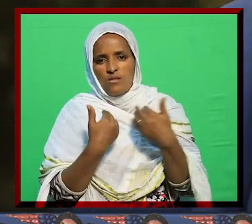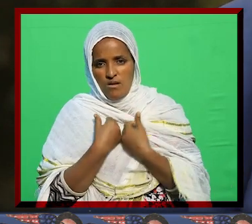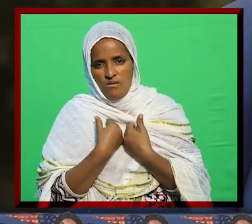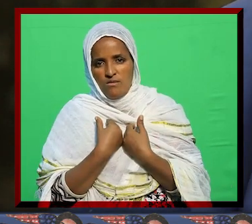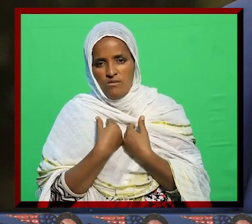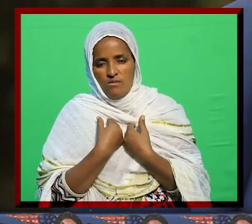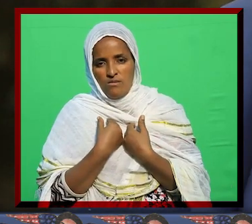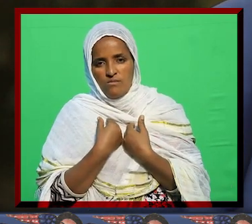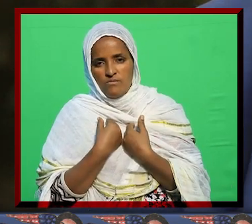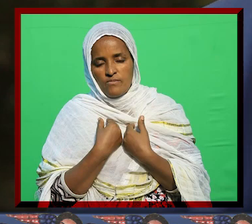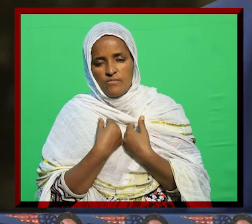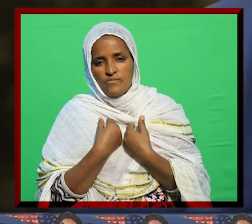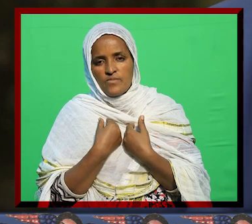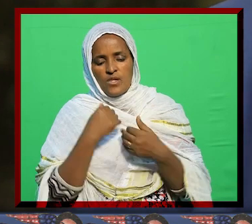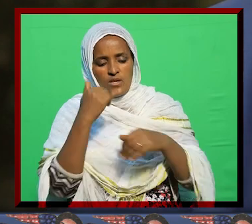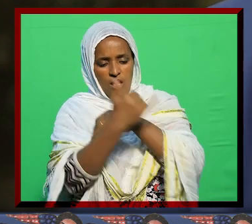የአገር ባለውለታዎች ናቸው፣